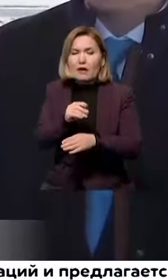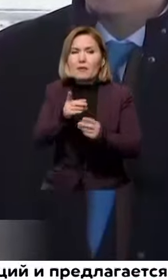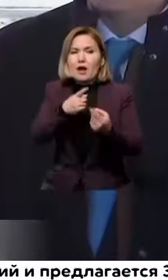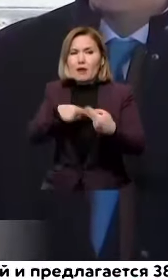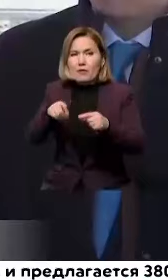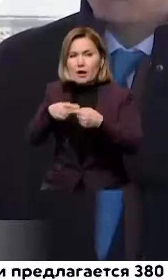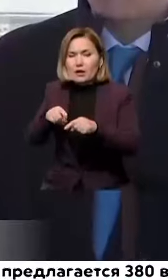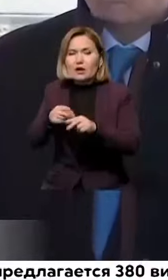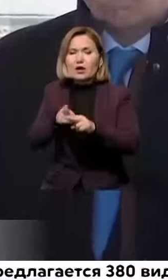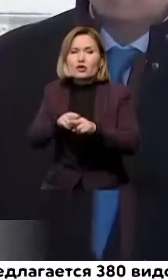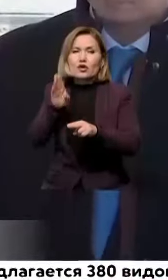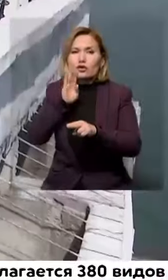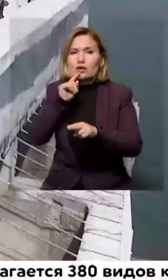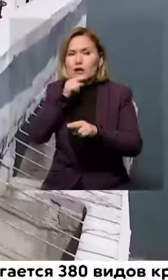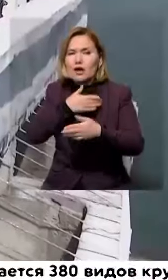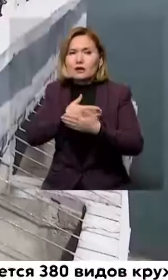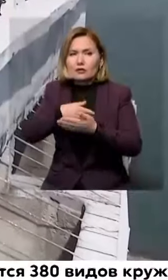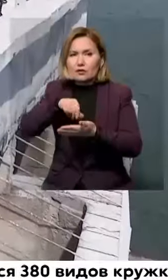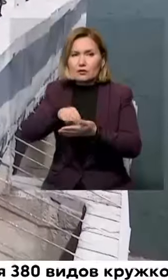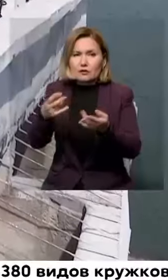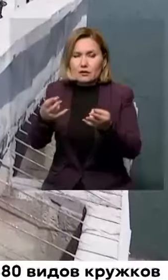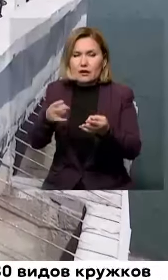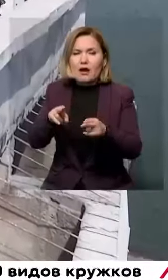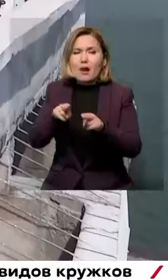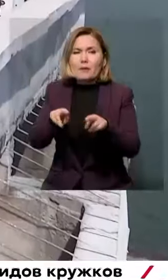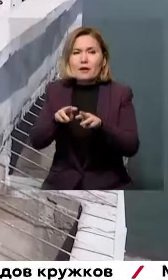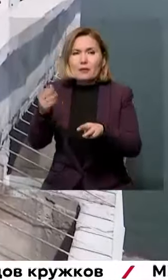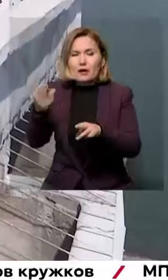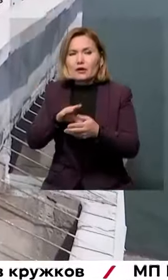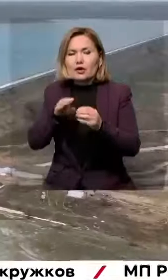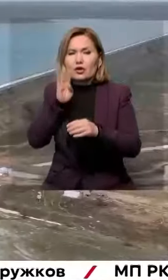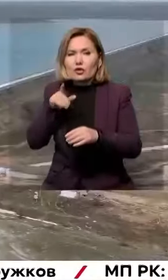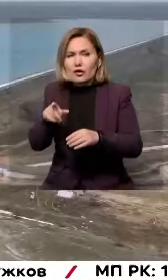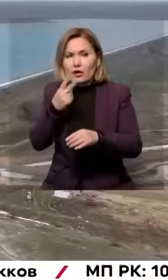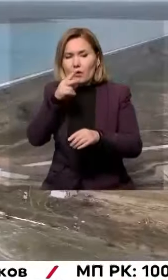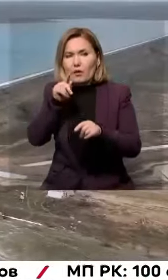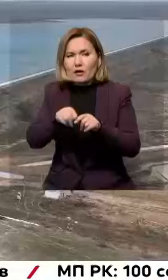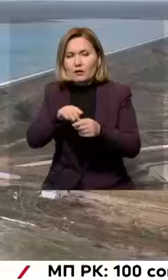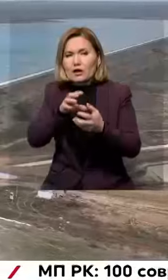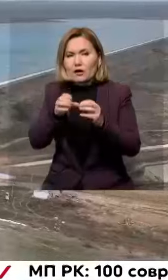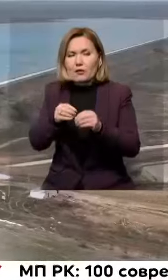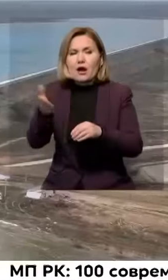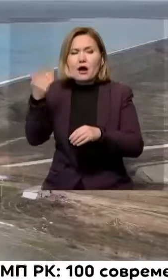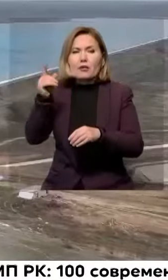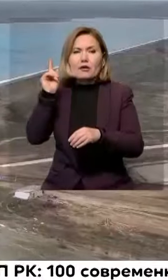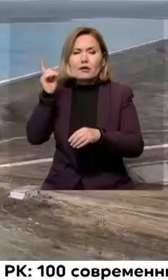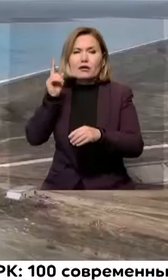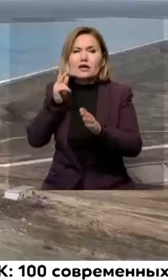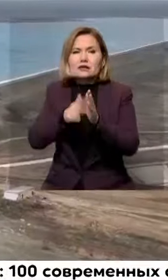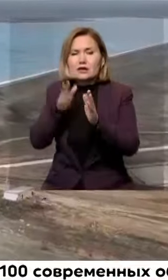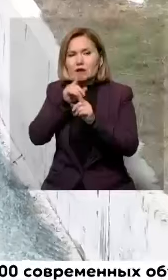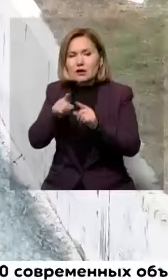мекемелер соған атсалысу керек қазір. Сапар барысында премьер-министр Қосқорған су қоймасында болды. Жергілікті билік өткен ғасырдың 80 жылдары